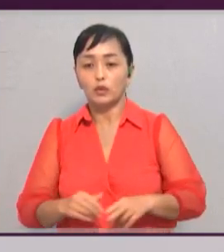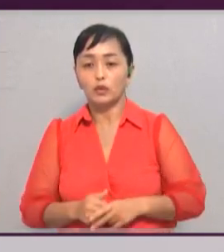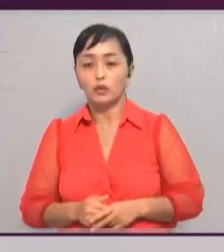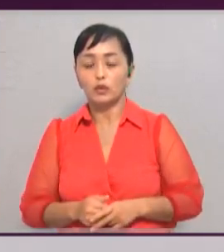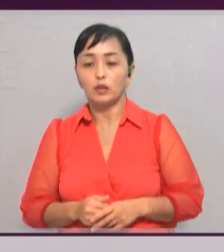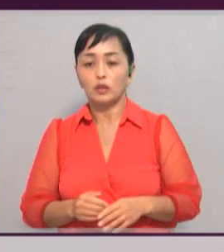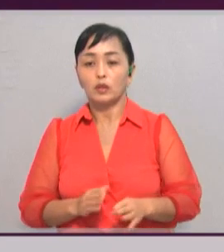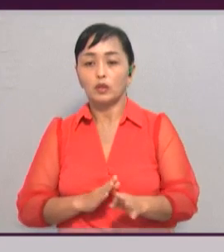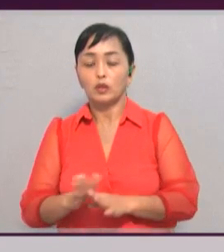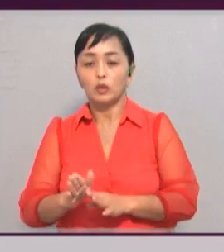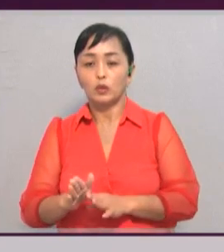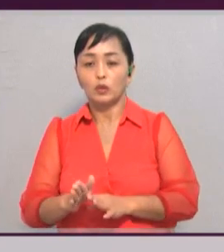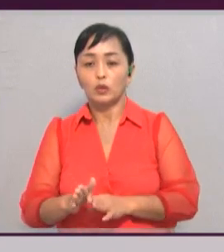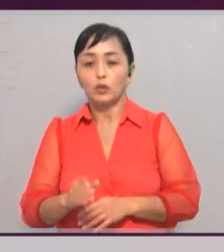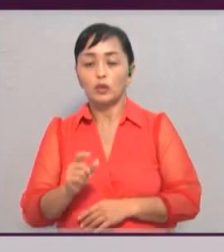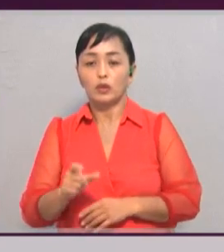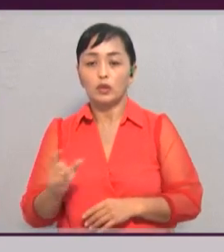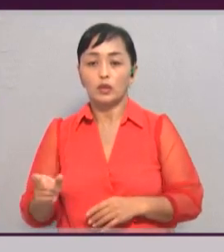педагогтың толық адам,